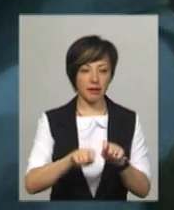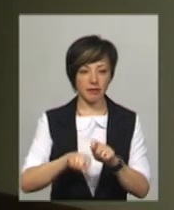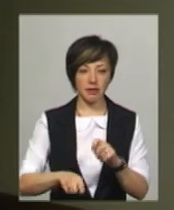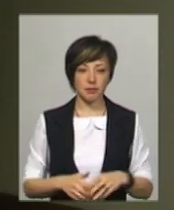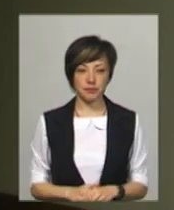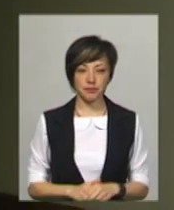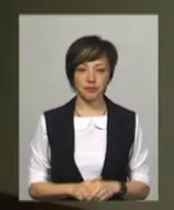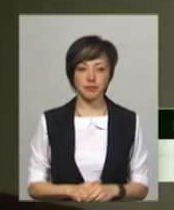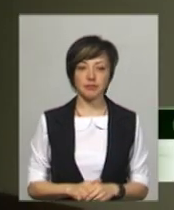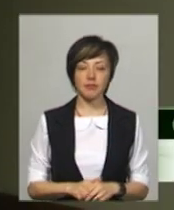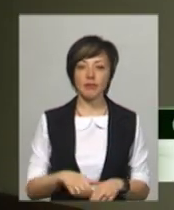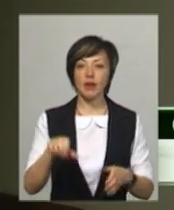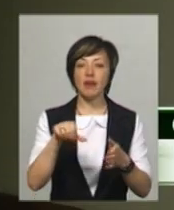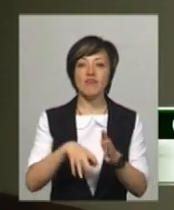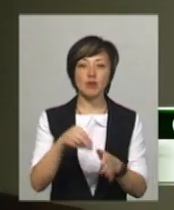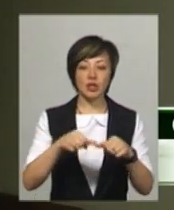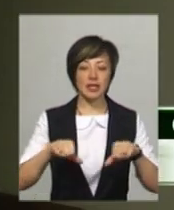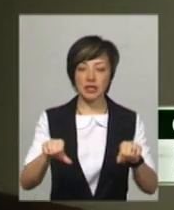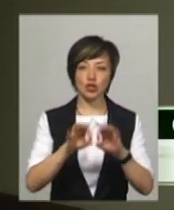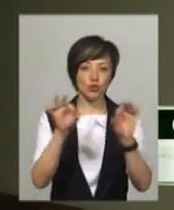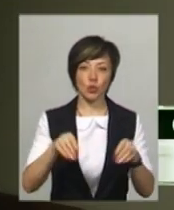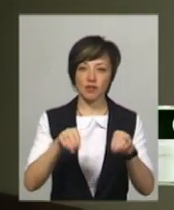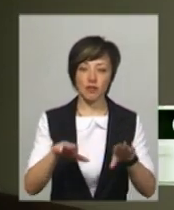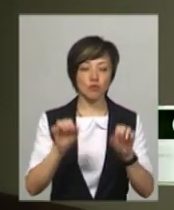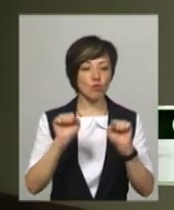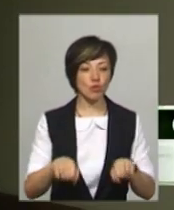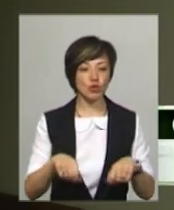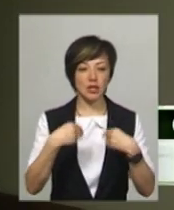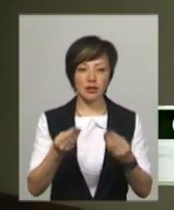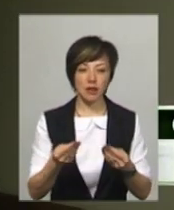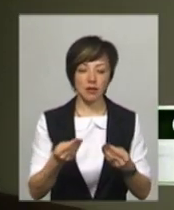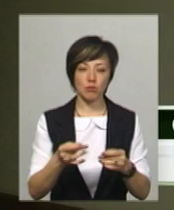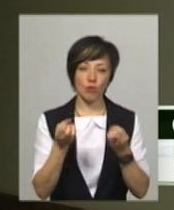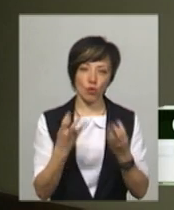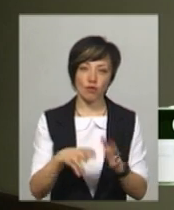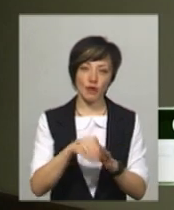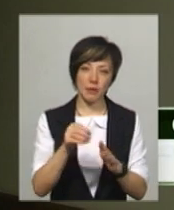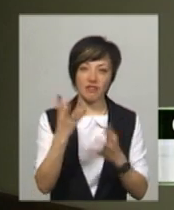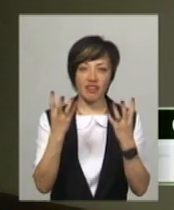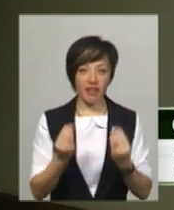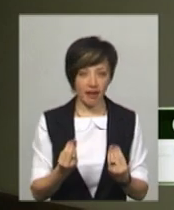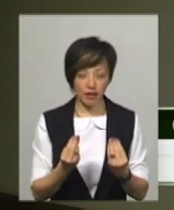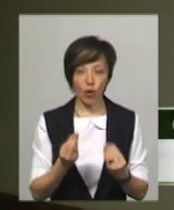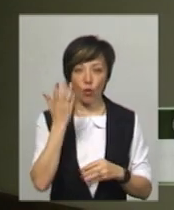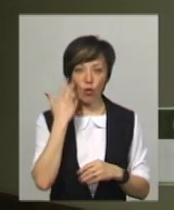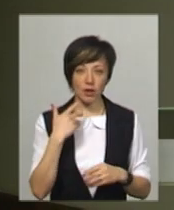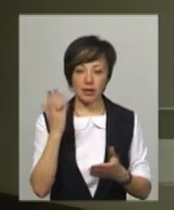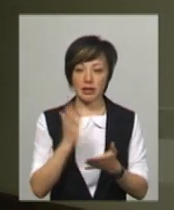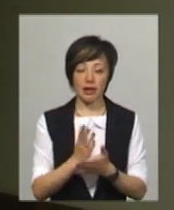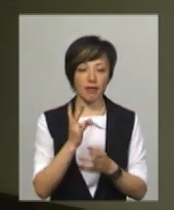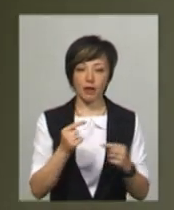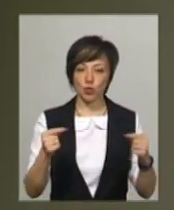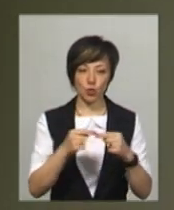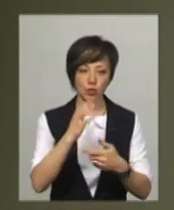їх. Дільниця нічого не вирішує. Дільниця може надати можливість проголосувати в день голосування, коли є